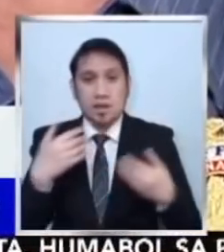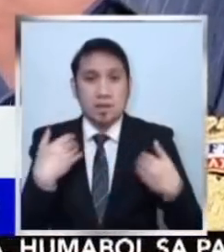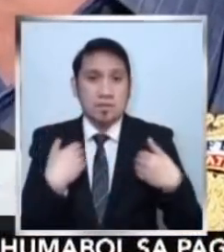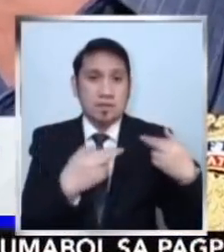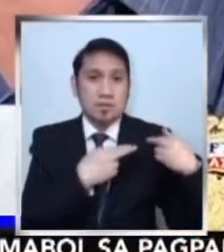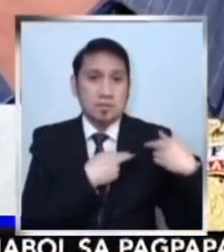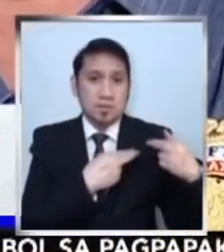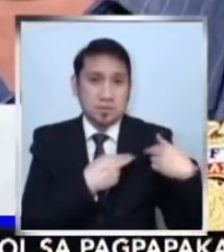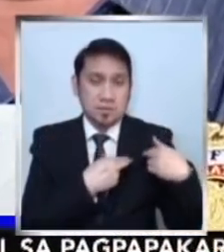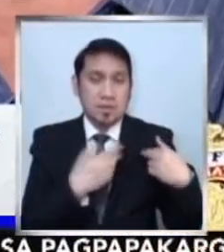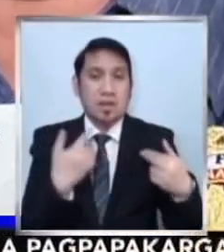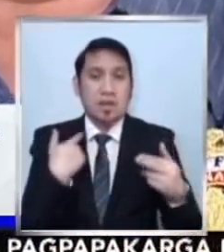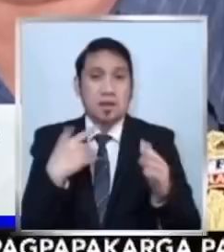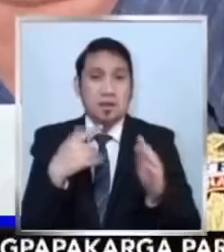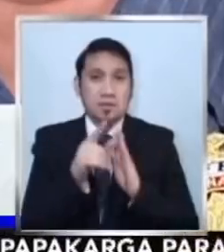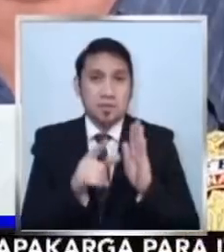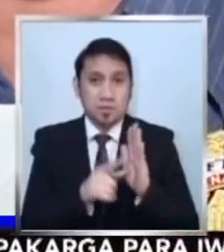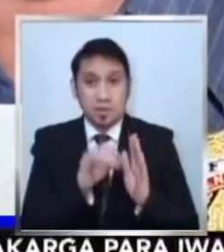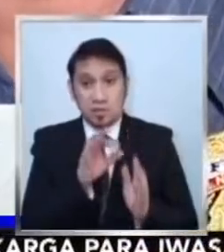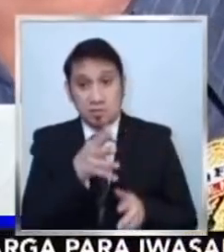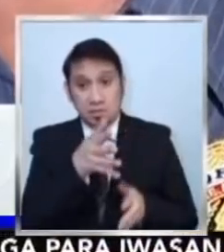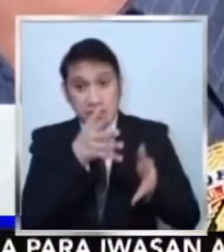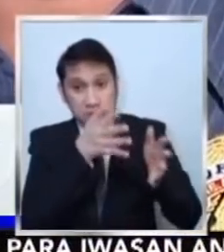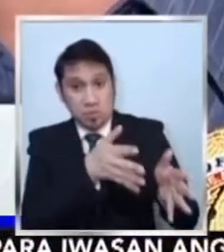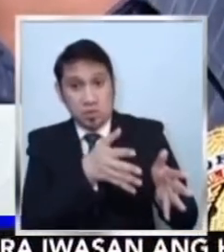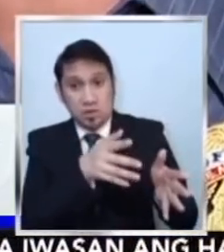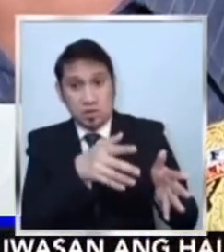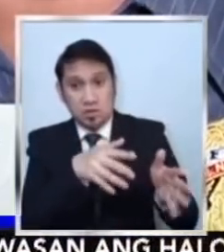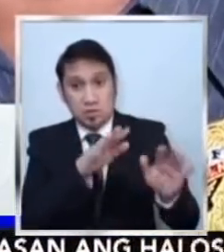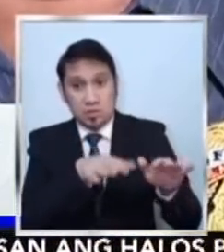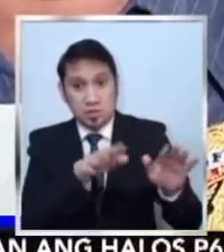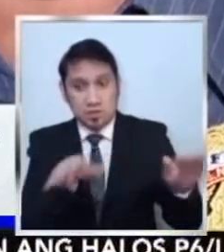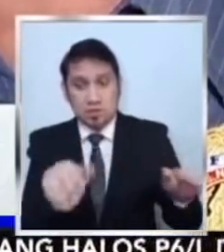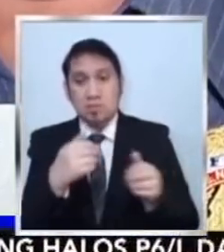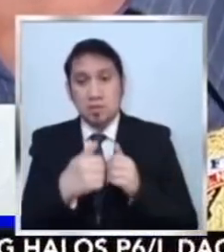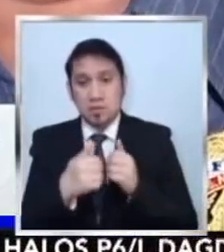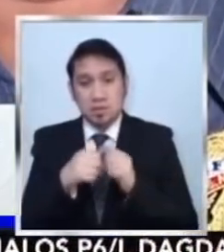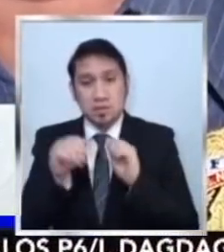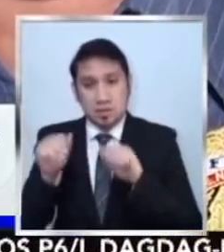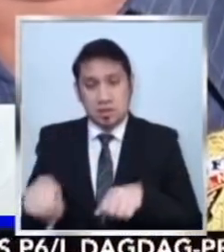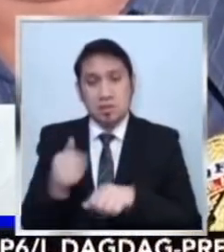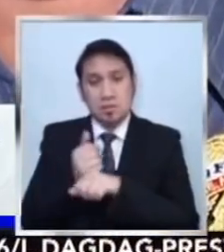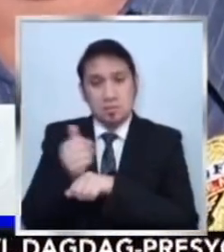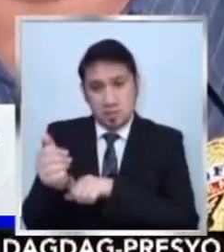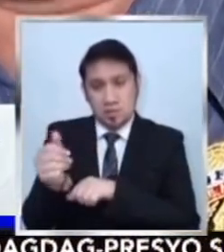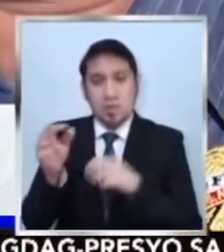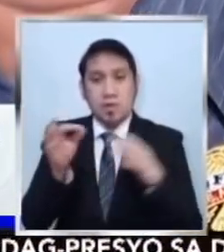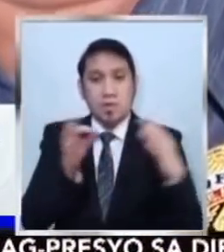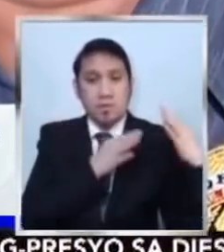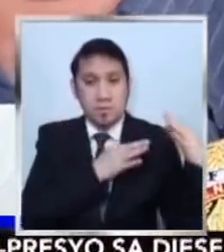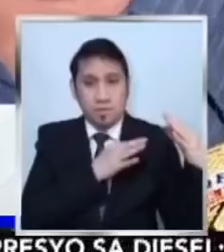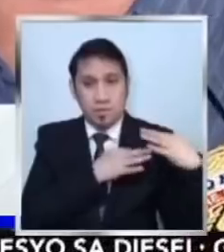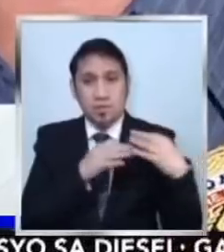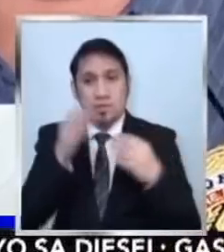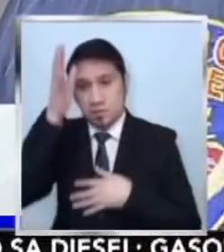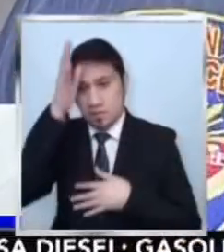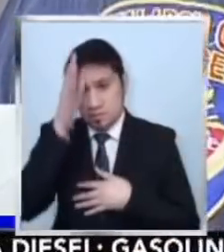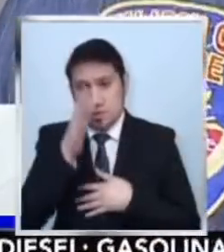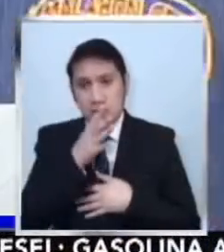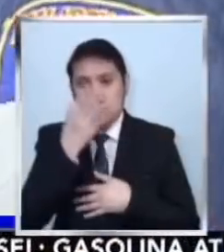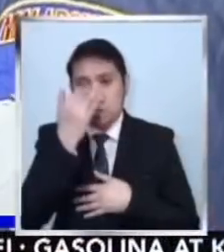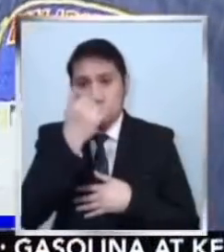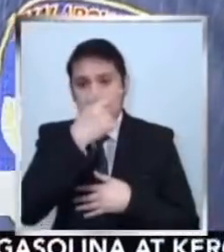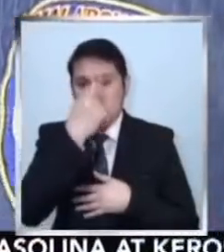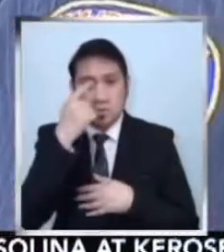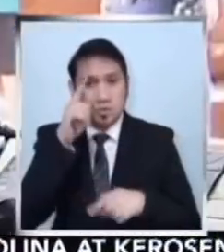children is a violation ng isa crime para sa mga parents kasi hindi po dapat nasa kalsada ang mga bata lalo na ganyang oras.